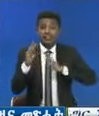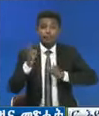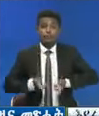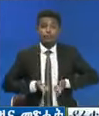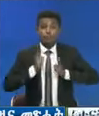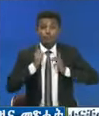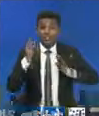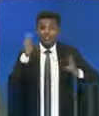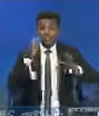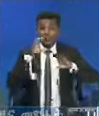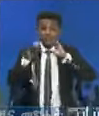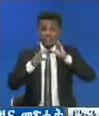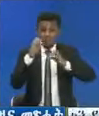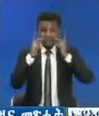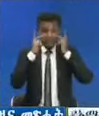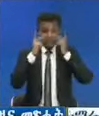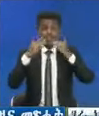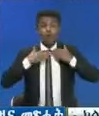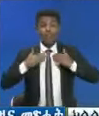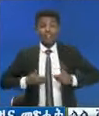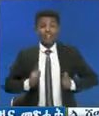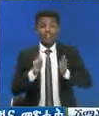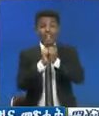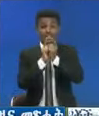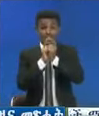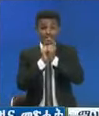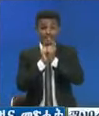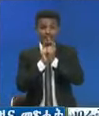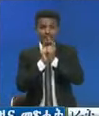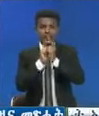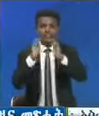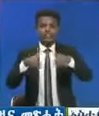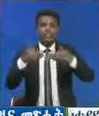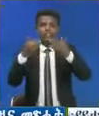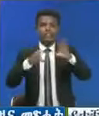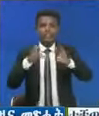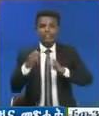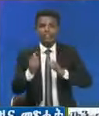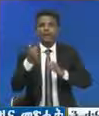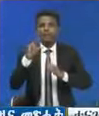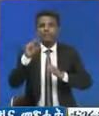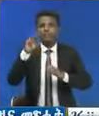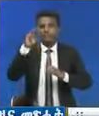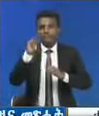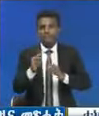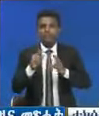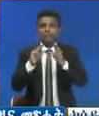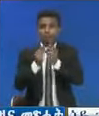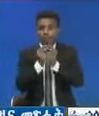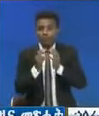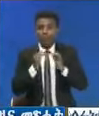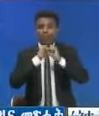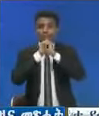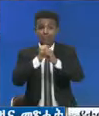አለ። ኬሚካል እንግዲህ የሚመለከተው አካል ጋር ተገናኝተን ኬሚካል እንዲቀርብ ነው ያደረግን ያለ ነው። ያንበጣ መንጋውን ለመከላከል የበኩላቸውን ኃላፊነት